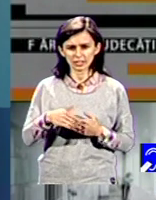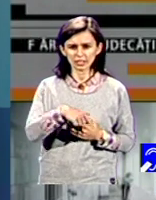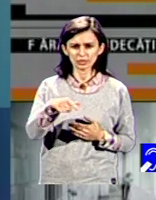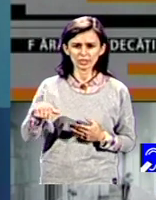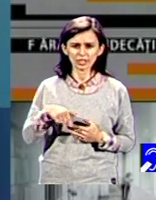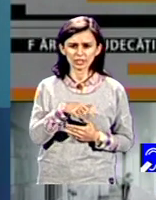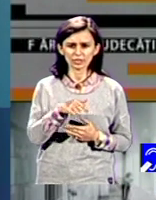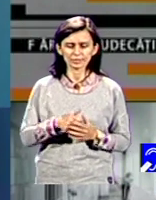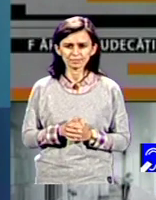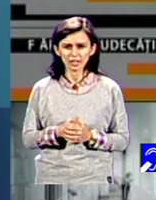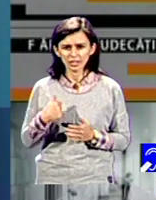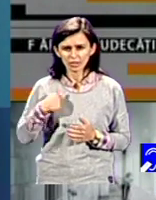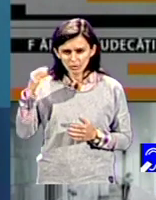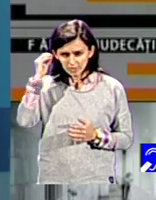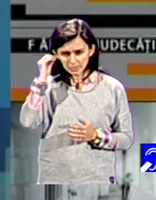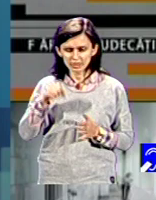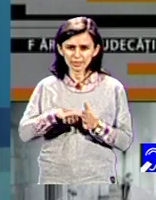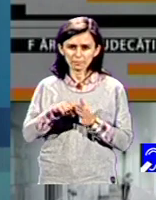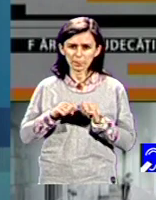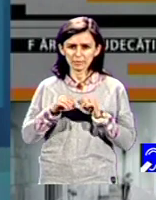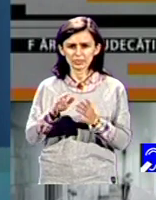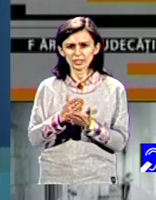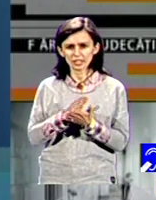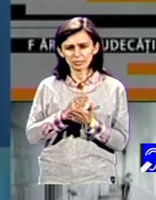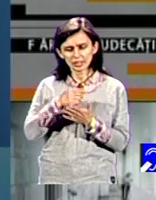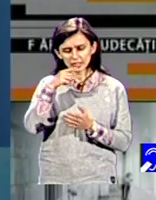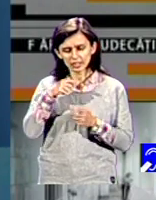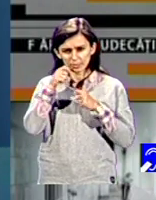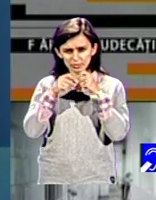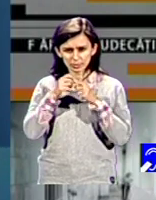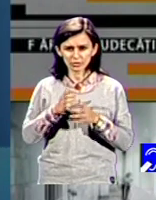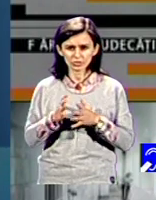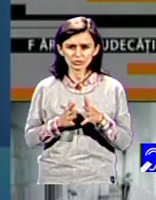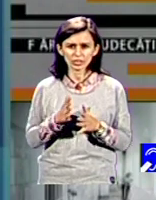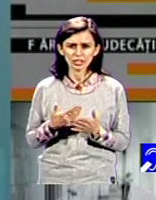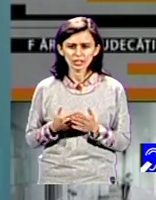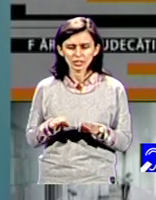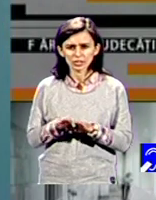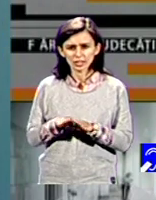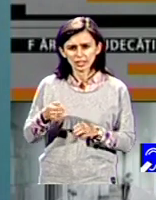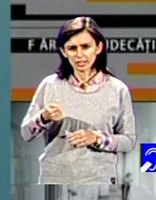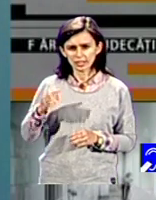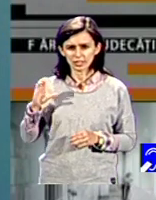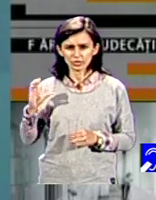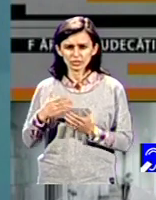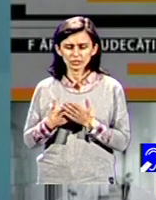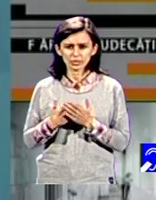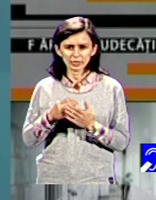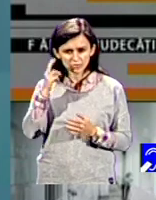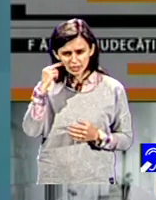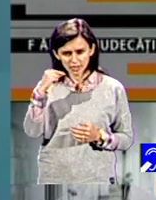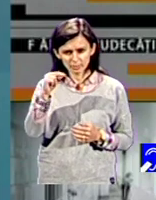că sunteți alături de noi vă reamintesc emisiunea noastră este interpretată și în limbaj mică acestuia de către colega noastră Adelina ciocotișan